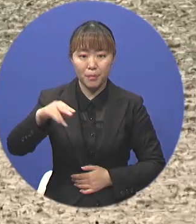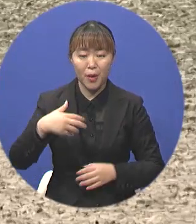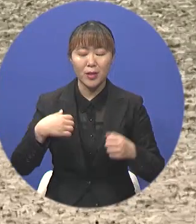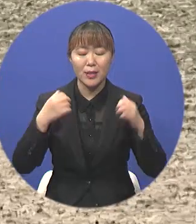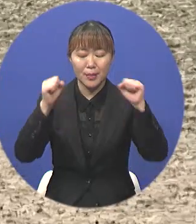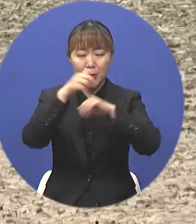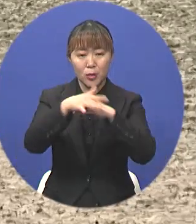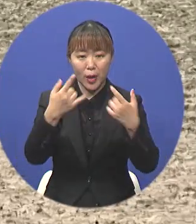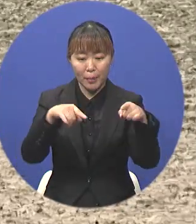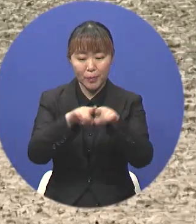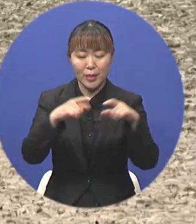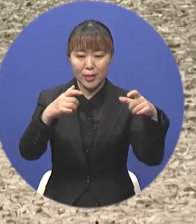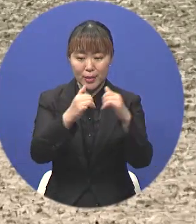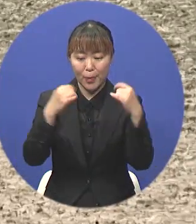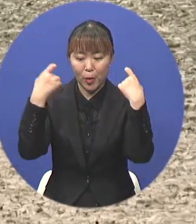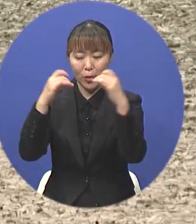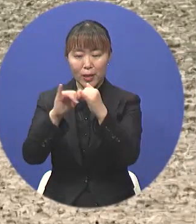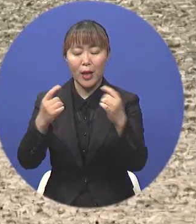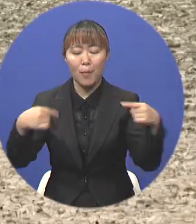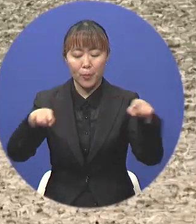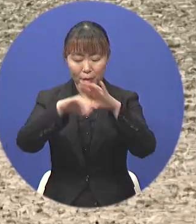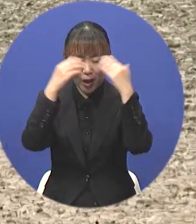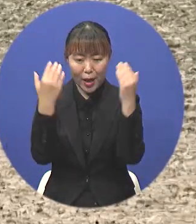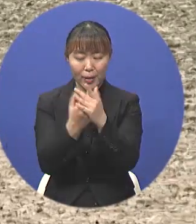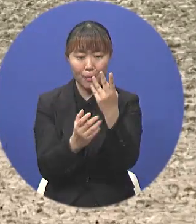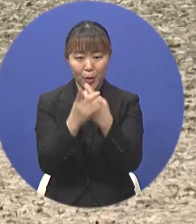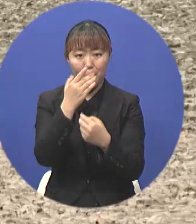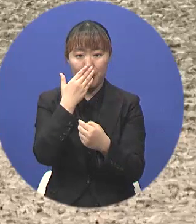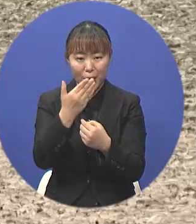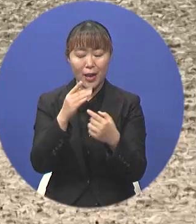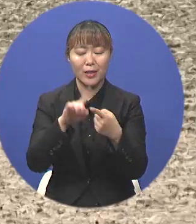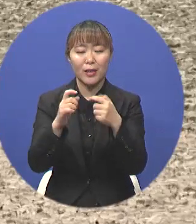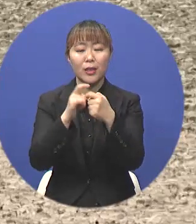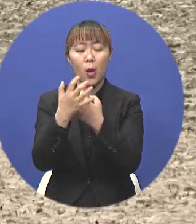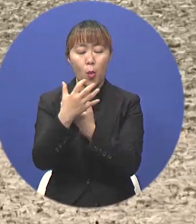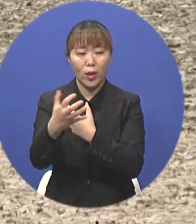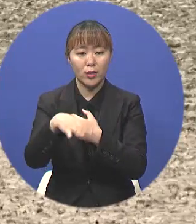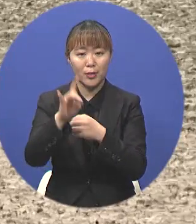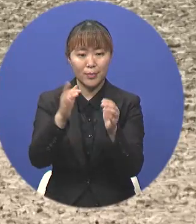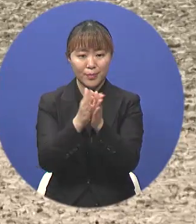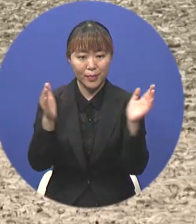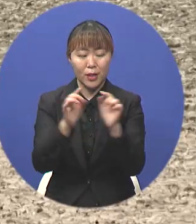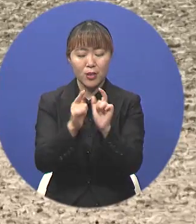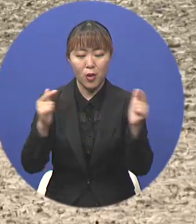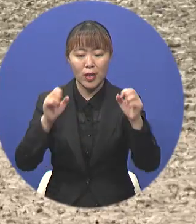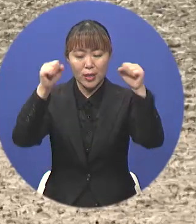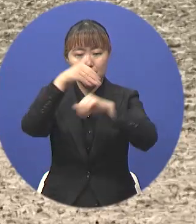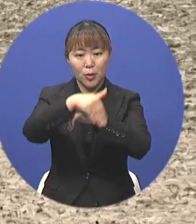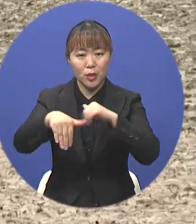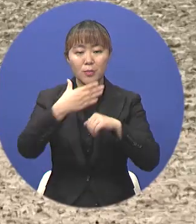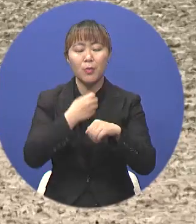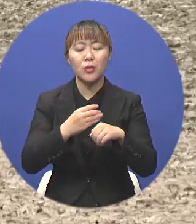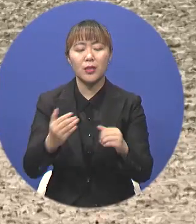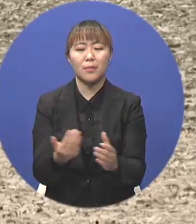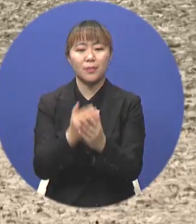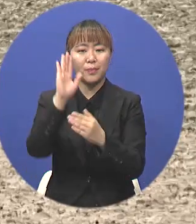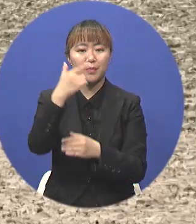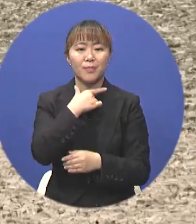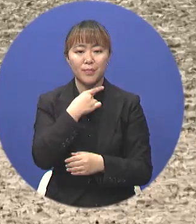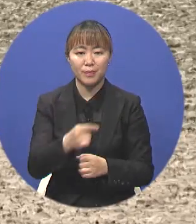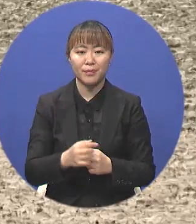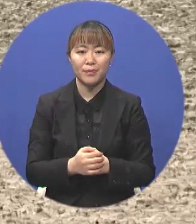즐기며 지역민과 관광객이 하나가 될 수 있었던 뻘배 대회를 시작으로 더 다양한 스포츠 복지가 이어지기를